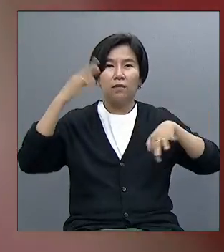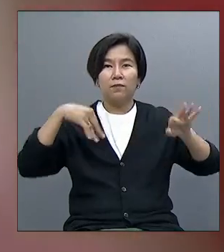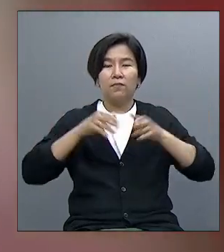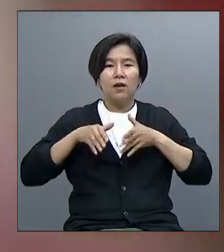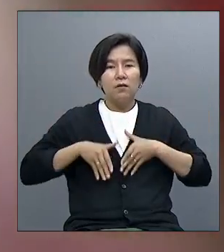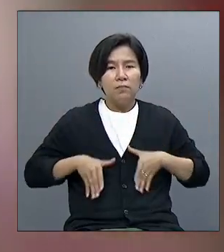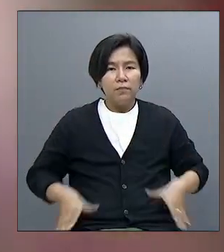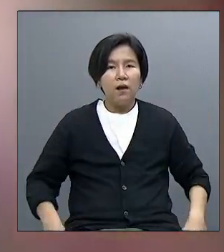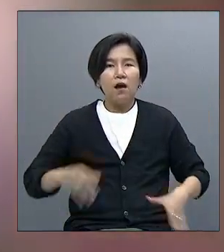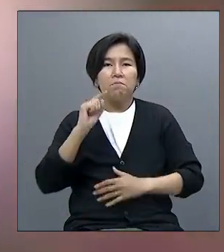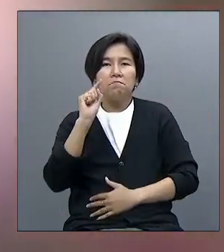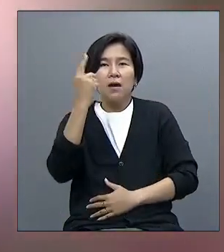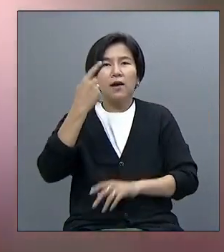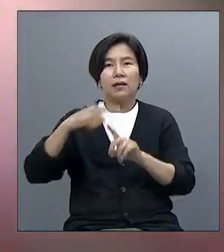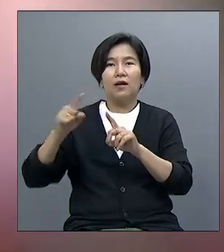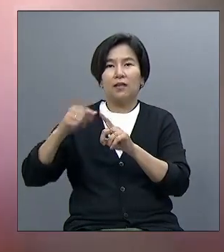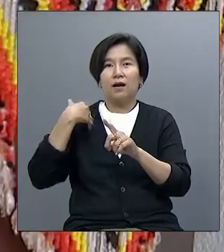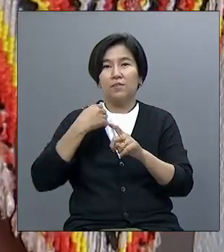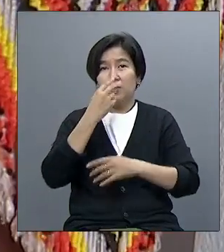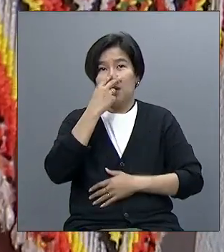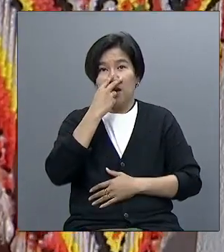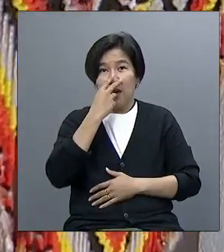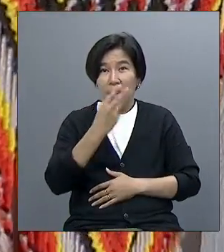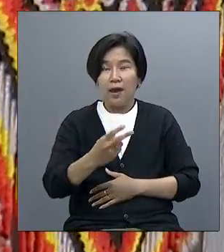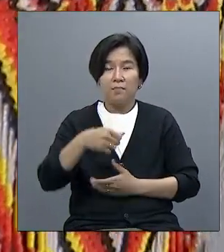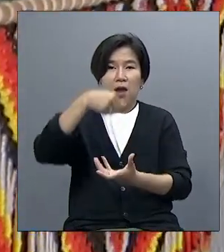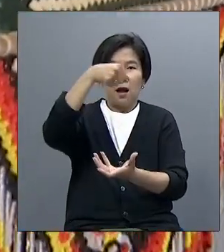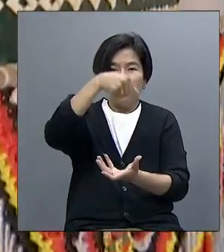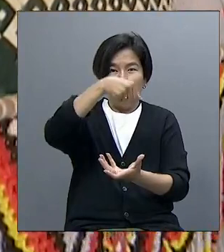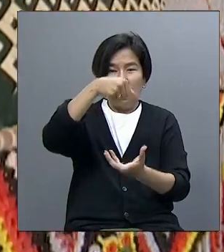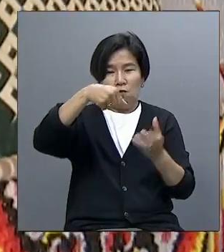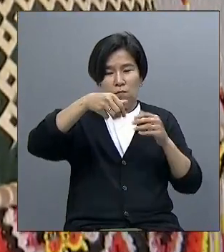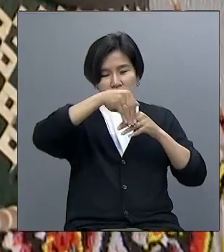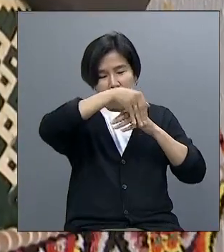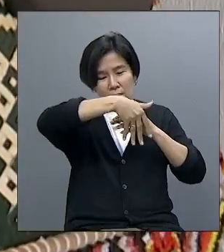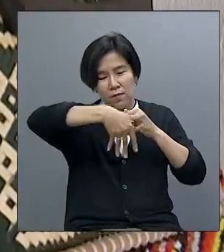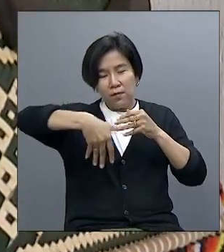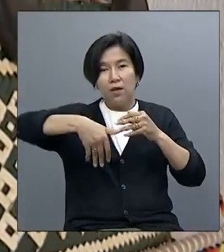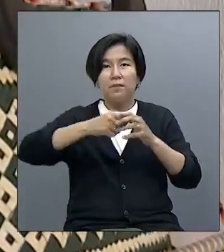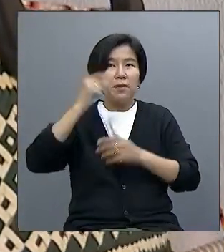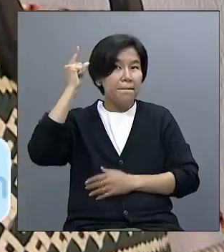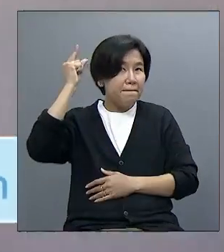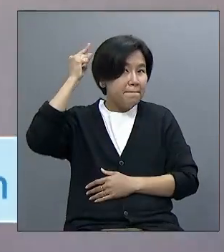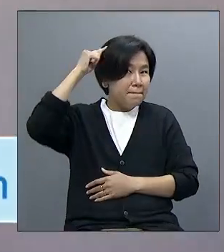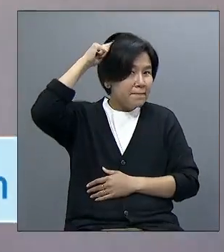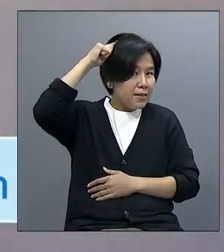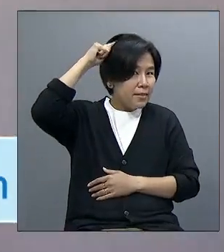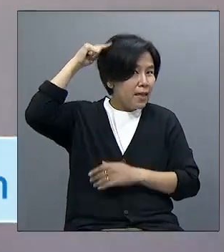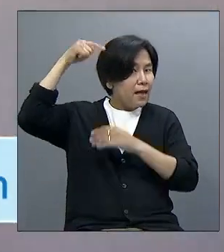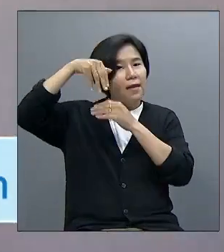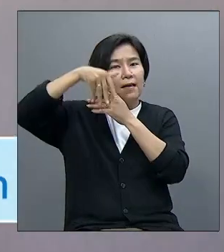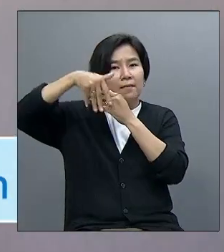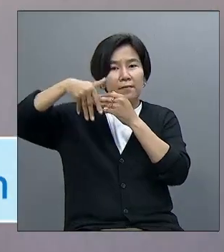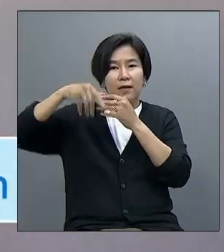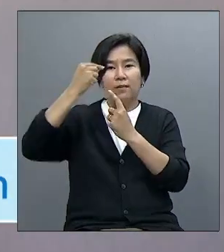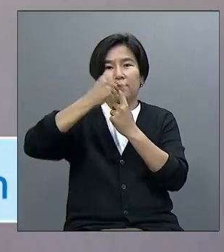ยที่มีลวดลายของการร้อยลูกปัดประดับอยู่อย่างบนกระเป๋าหมวกแล้วก็ปิ่นปักผมครับเป็นผลงานที่คุณปรีชาหนูคงช่างร้อยลูกปัดมโน